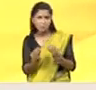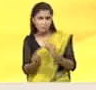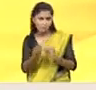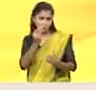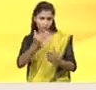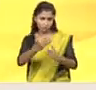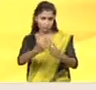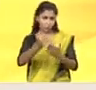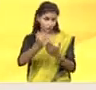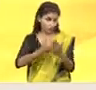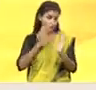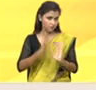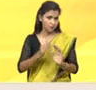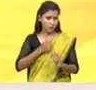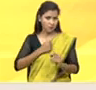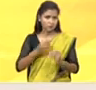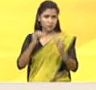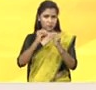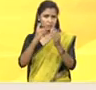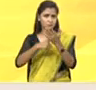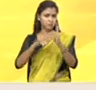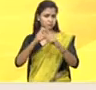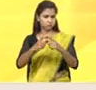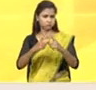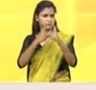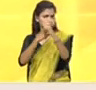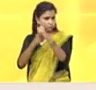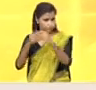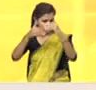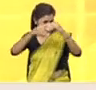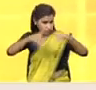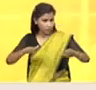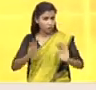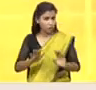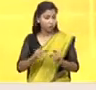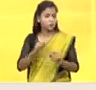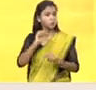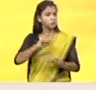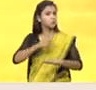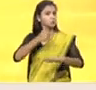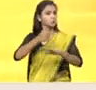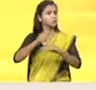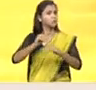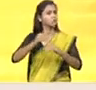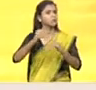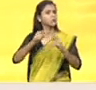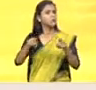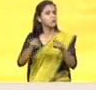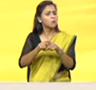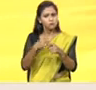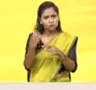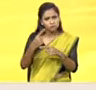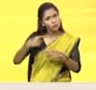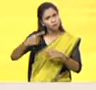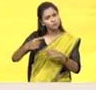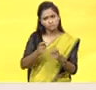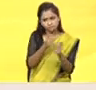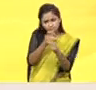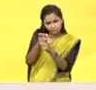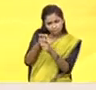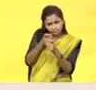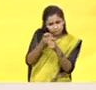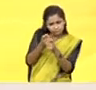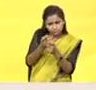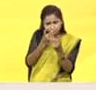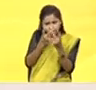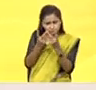बनाना। हमारे जो बॉर्डर्स हैं और हमारे जो ओशंस हैं, सीज हैं, उसके ऊपर रोज हम मॉनिटर करेंगे और एनिमी की